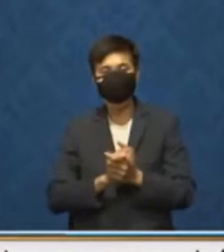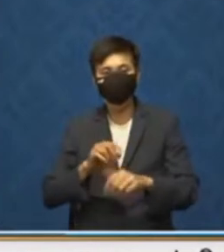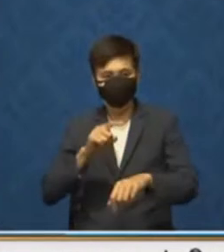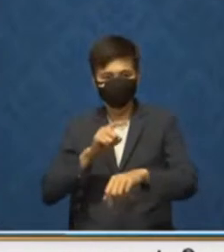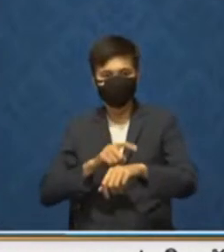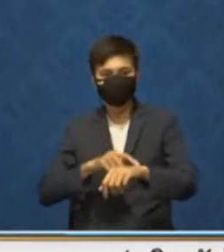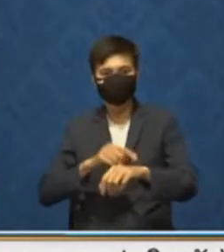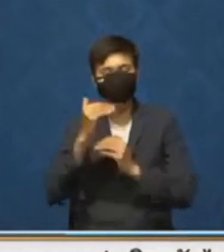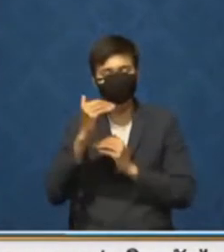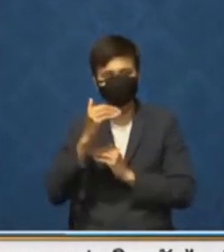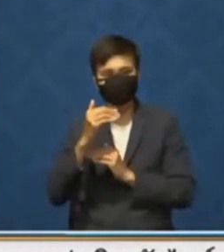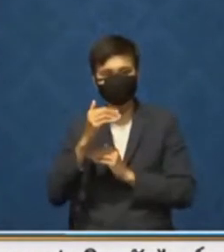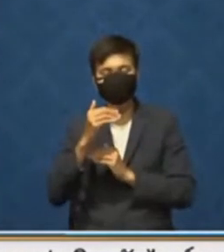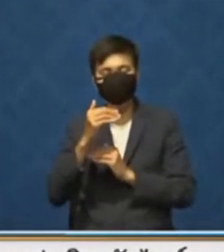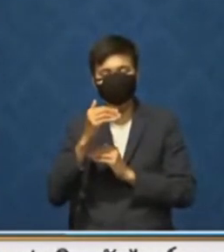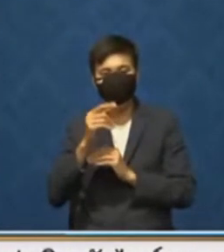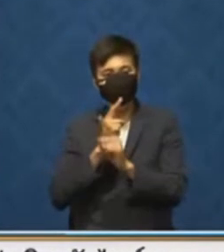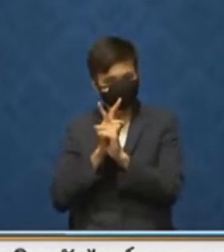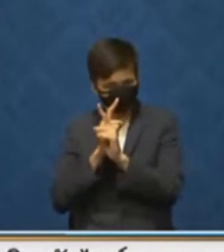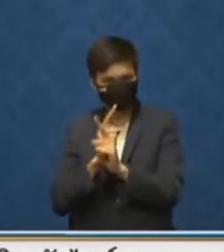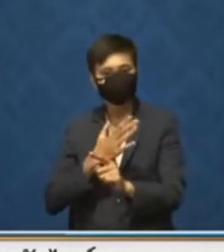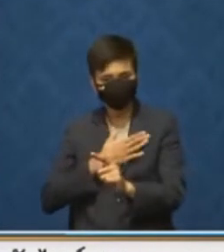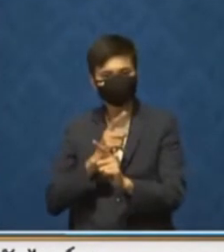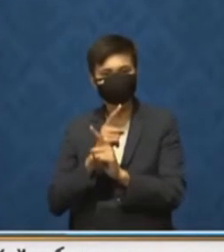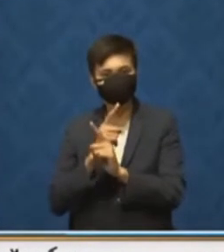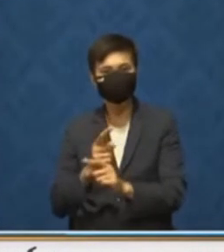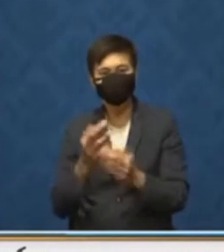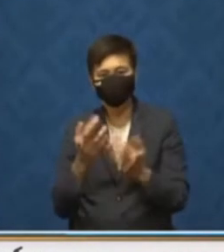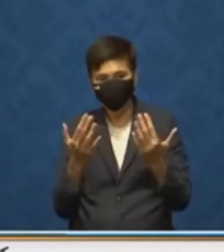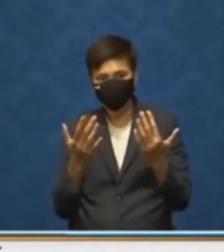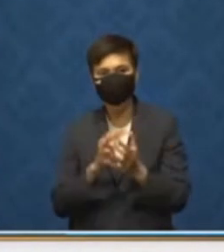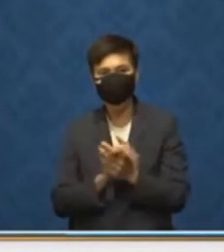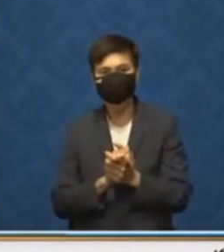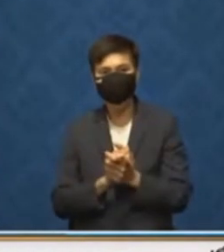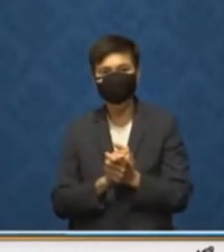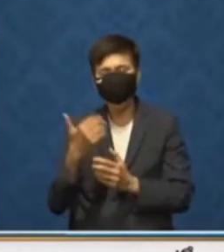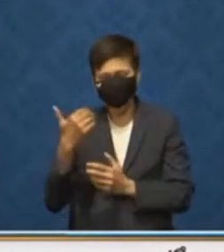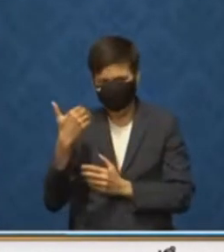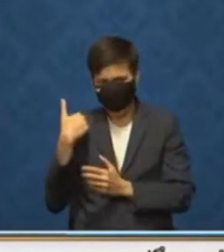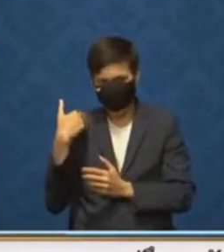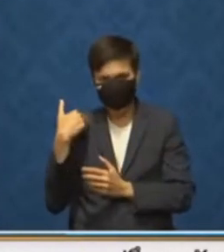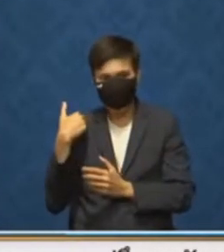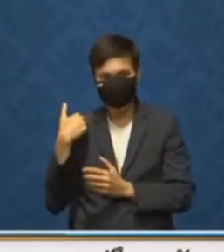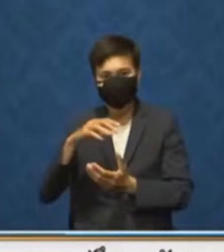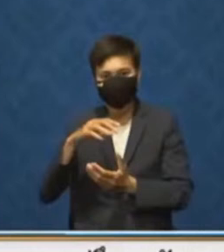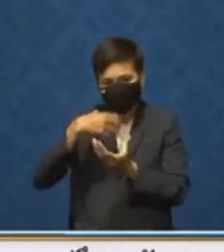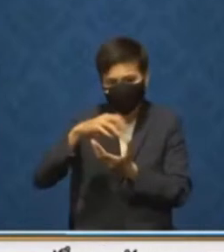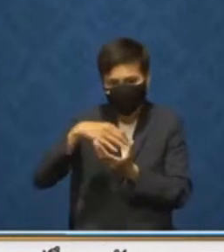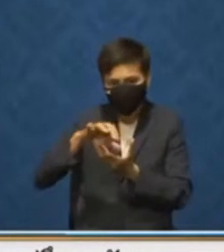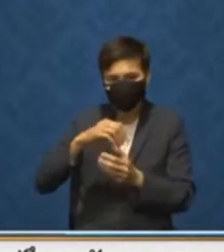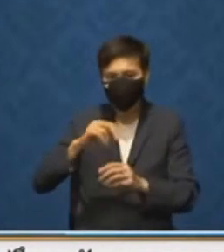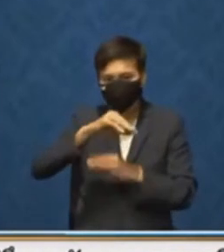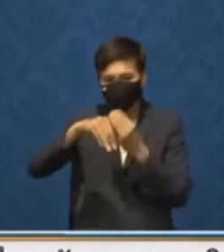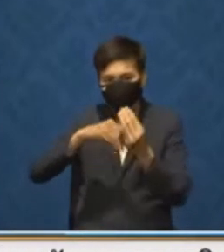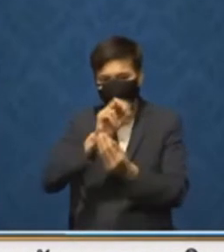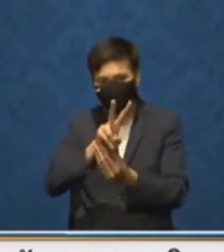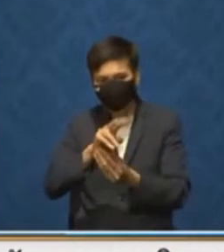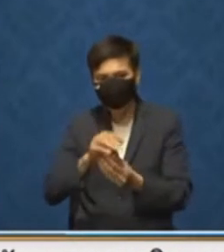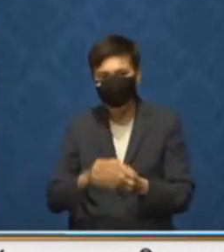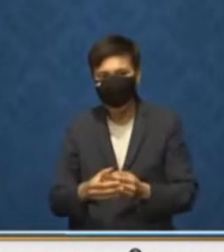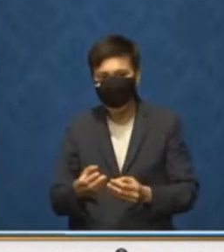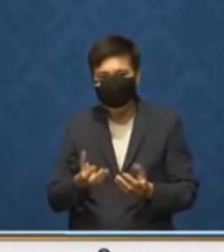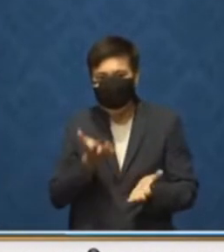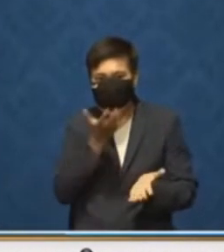ให้เวลาแล้วนกโปรดรอนะมีแฉภาค 2มันแน่ร่วมกินเป็นหมื่นล้านเลยในกระทรวง